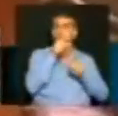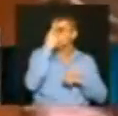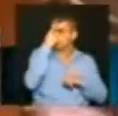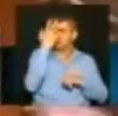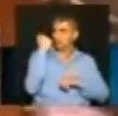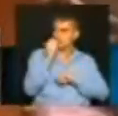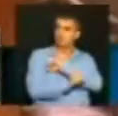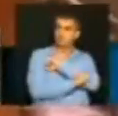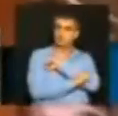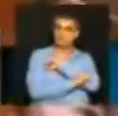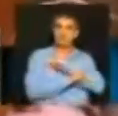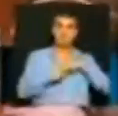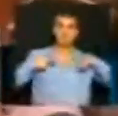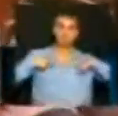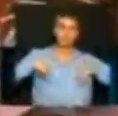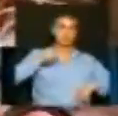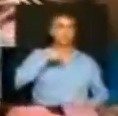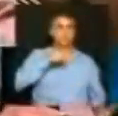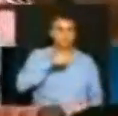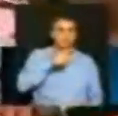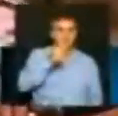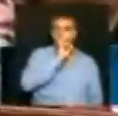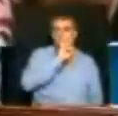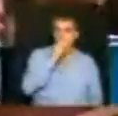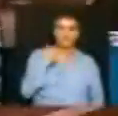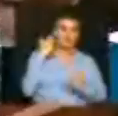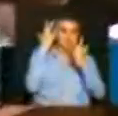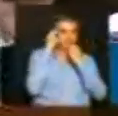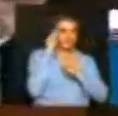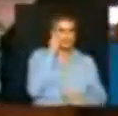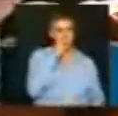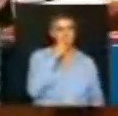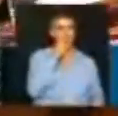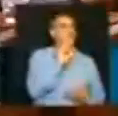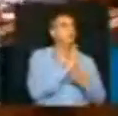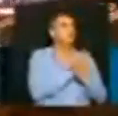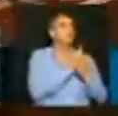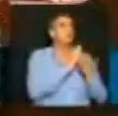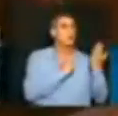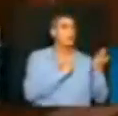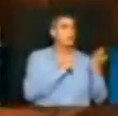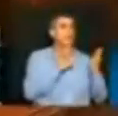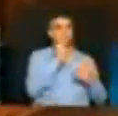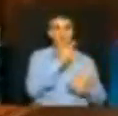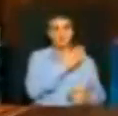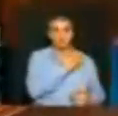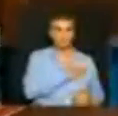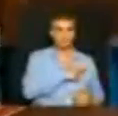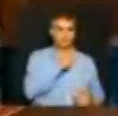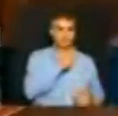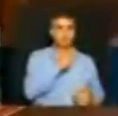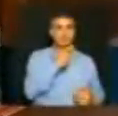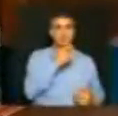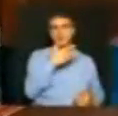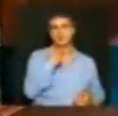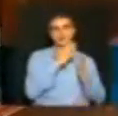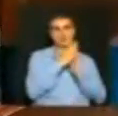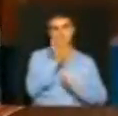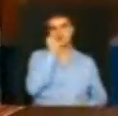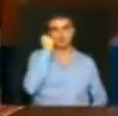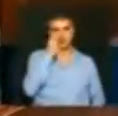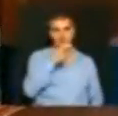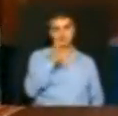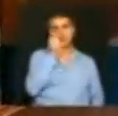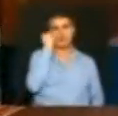יושב ראש כנסת, ואתם, אזרחי ישראל, הייתי מצפה ממך, תצטרכו להחליט אם אתם הולכים לנטרל את הפצצה הזאת